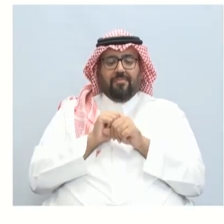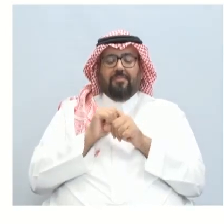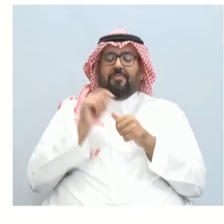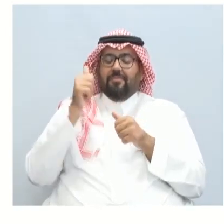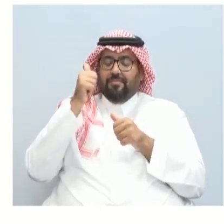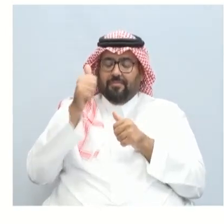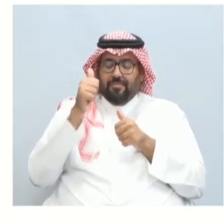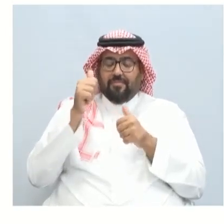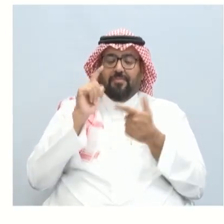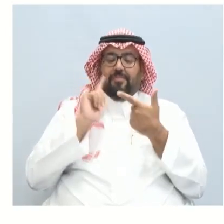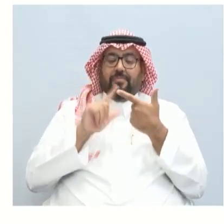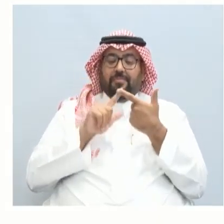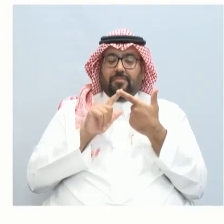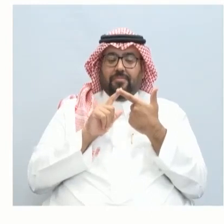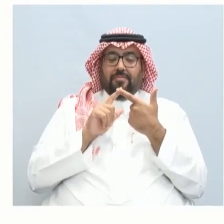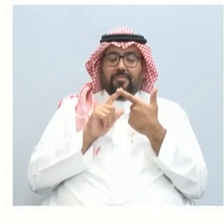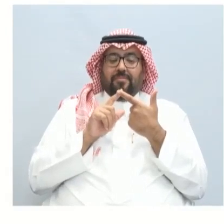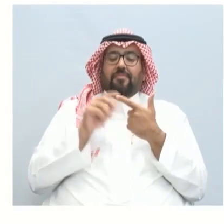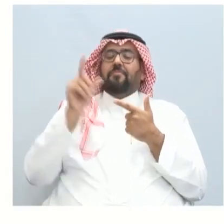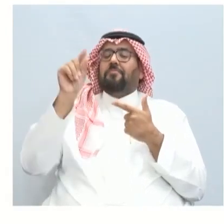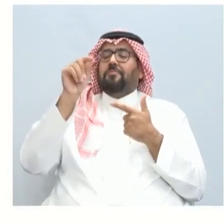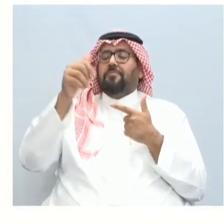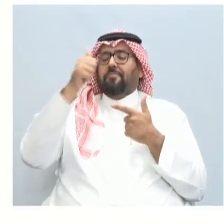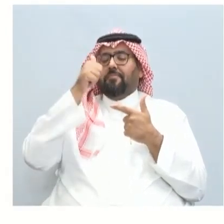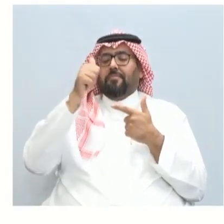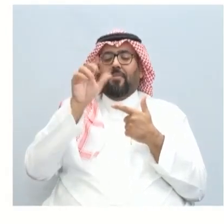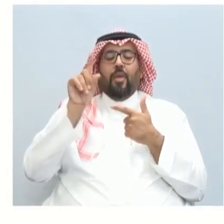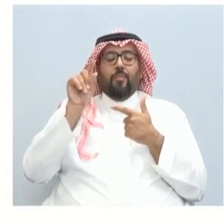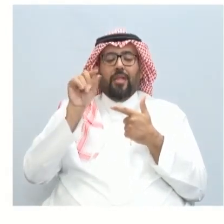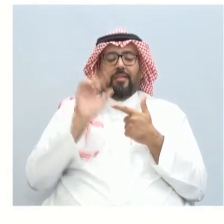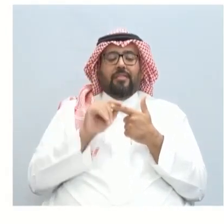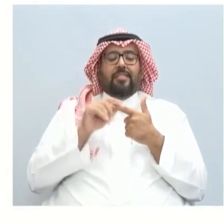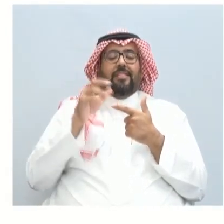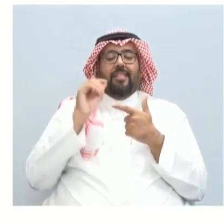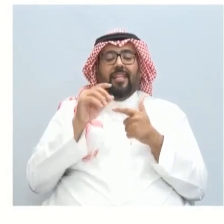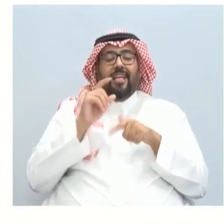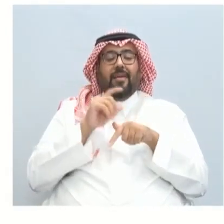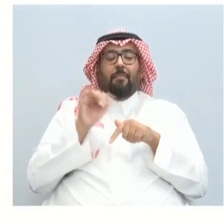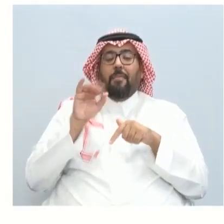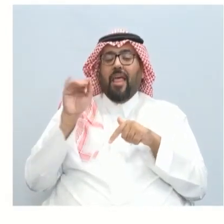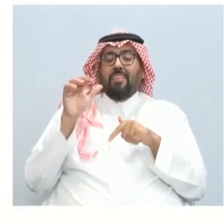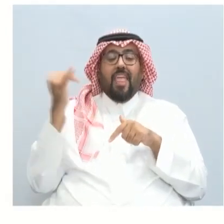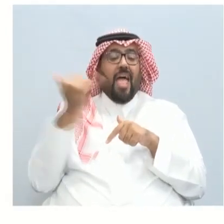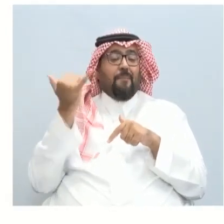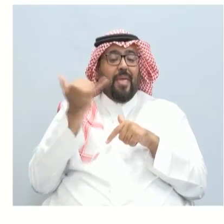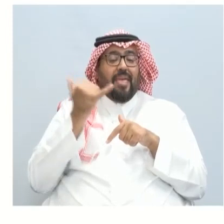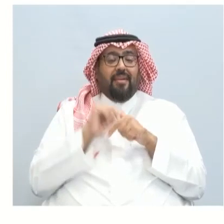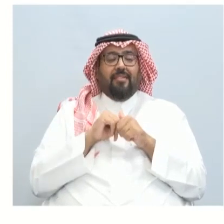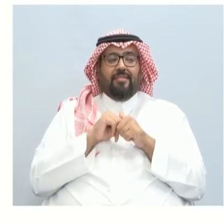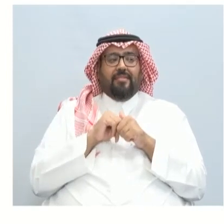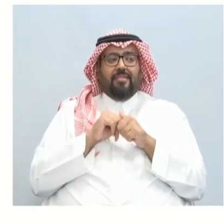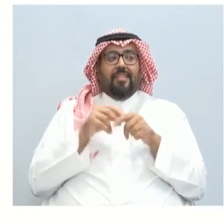ممتازين والثاني ممتازين تحديد الاولويات من حيث الاهميه وهو